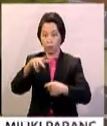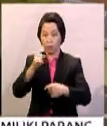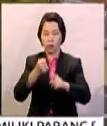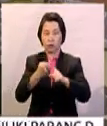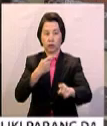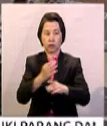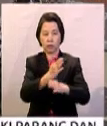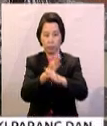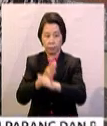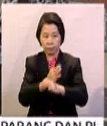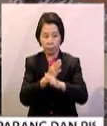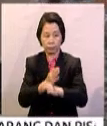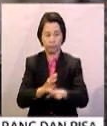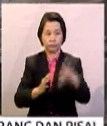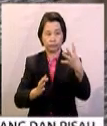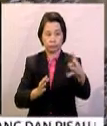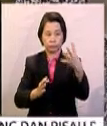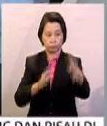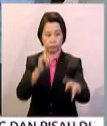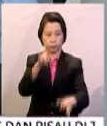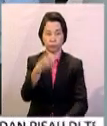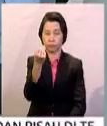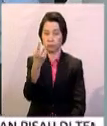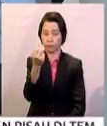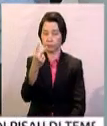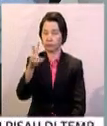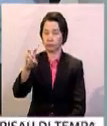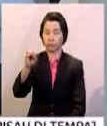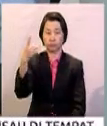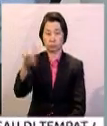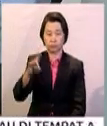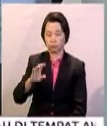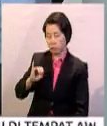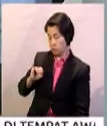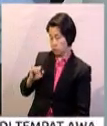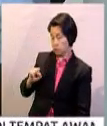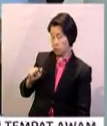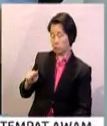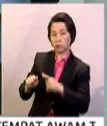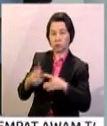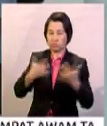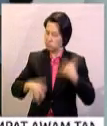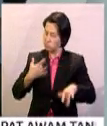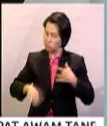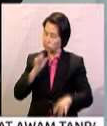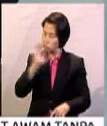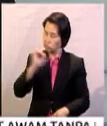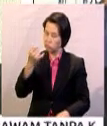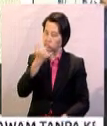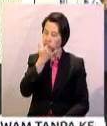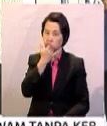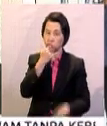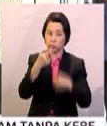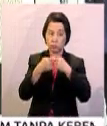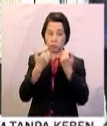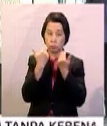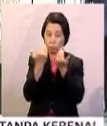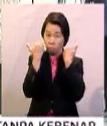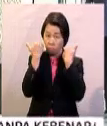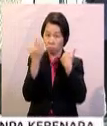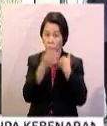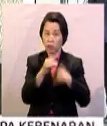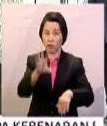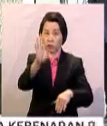pihak pembelaan. Pada 14 Disember 2018, Tan Sri Isa mengaku tidak bersalah atas satu pertuduhan pecah amanah